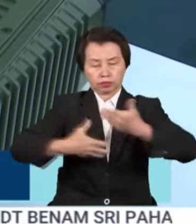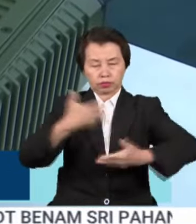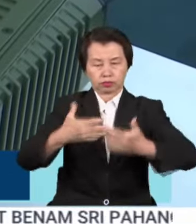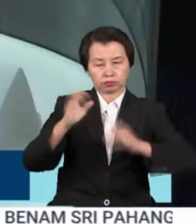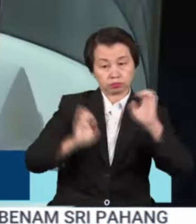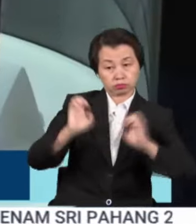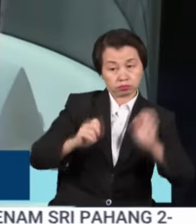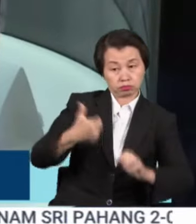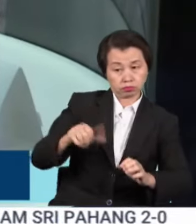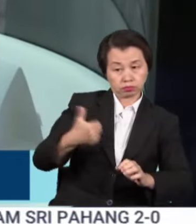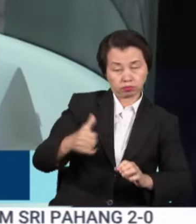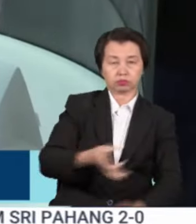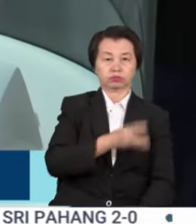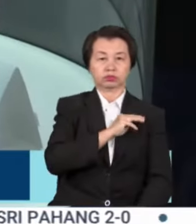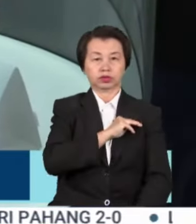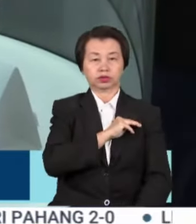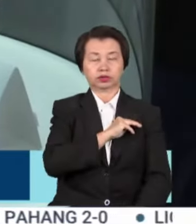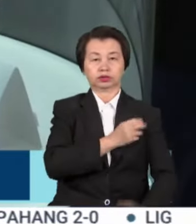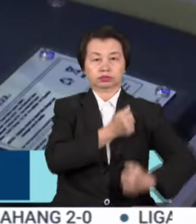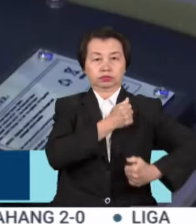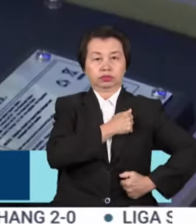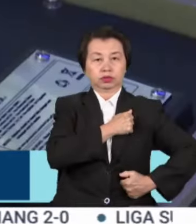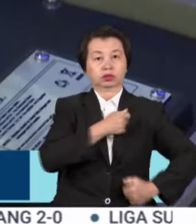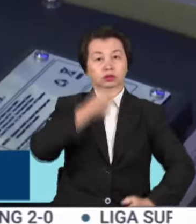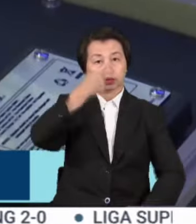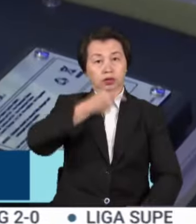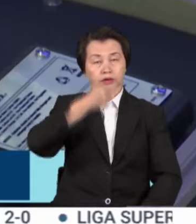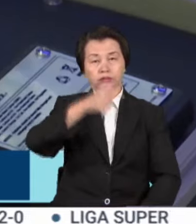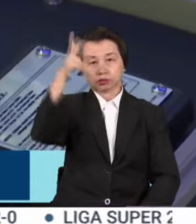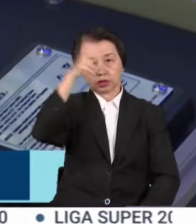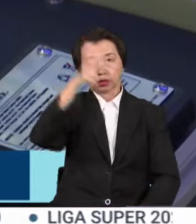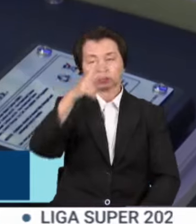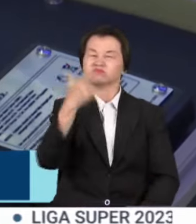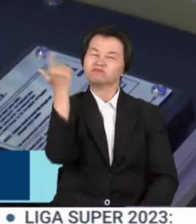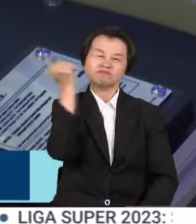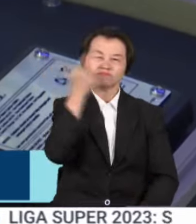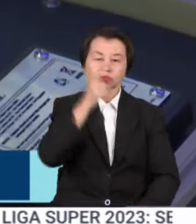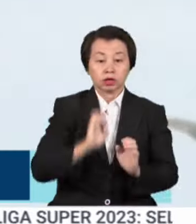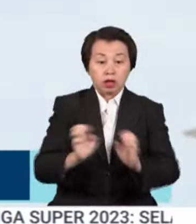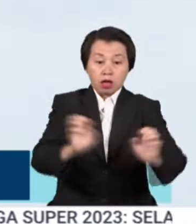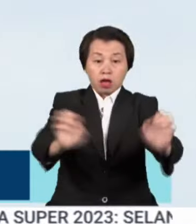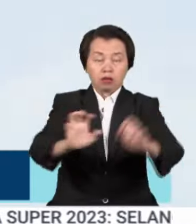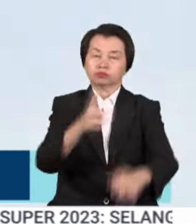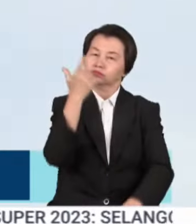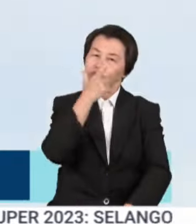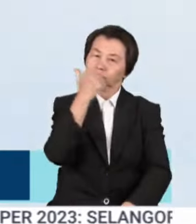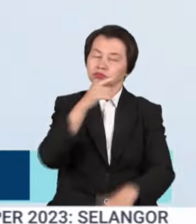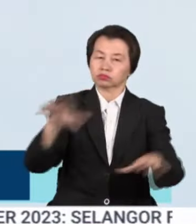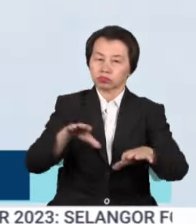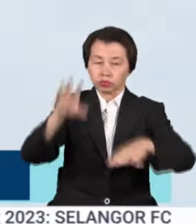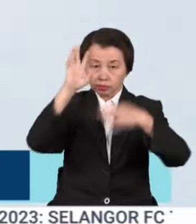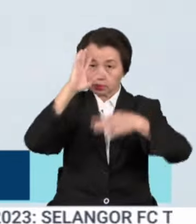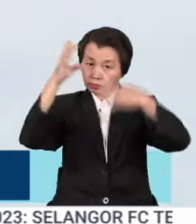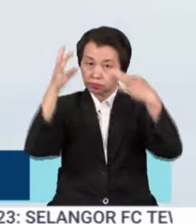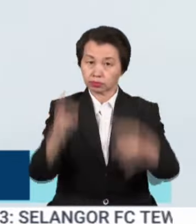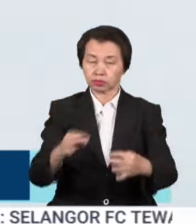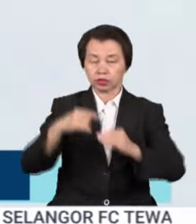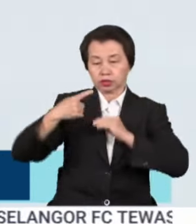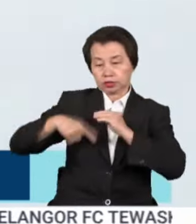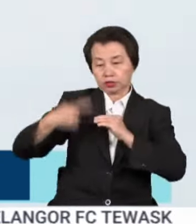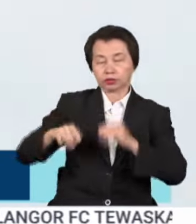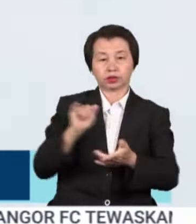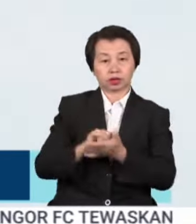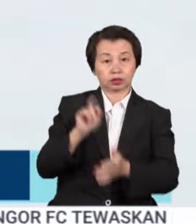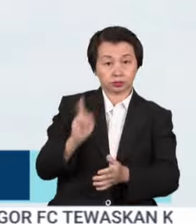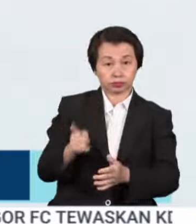penilaian. Kata Menteri Pertahanan Datuk Seri Muhammad Hassan, kerajaan tidak mahu tergesa-gesa dalam membuat keputusan berhubung